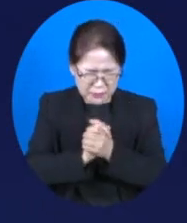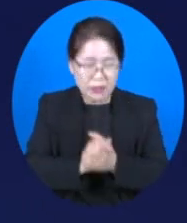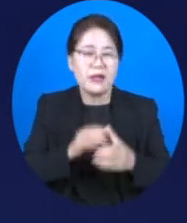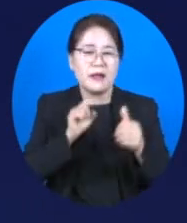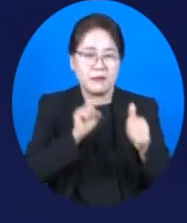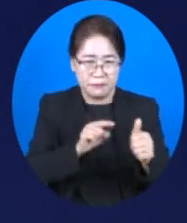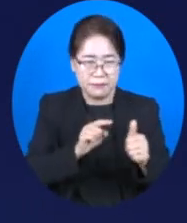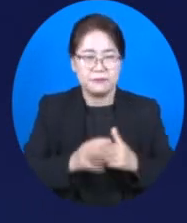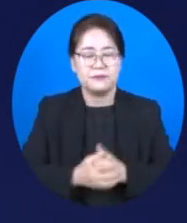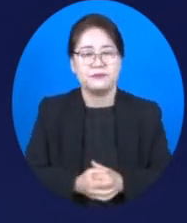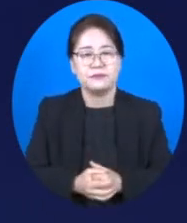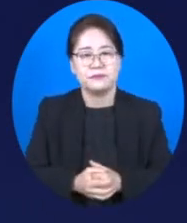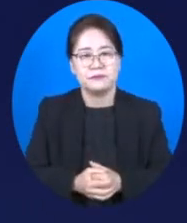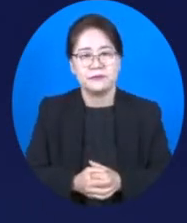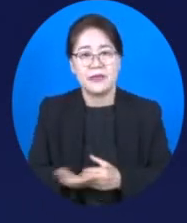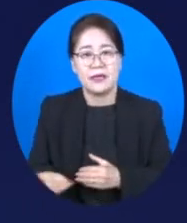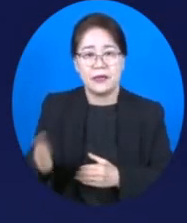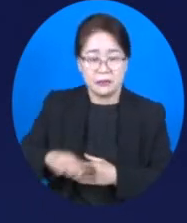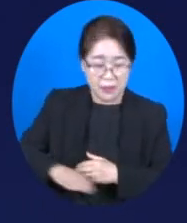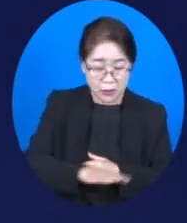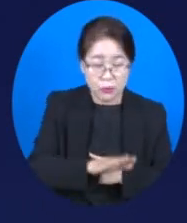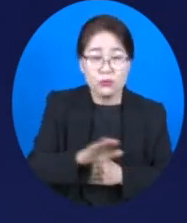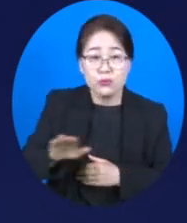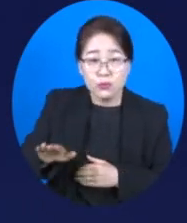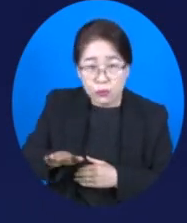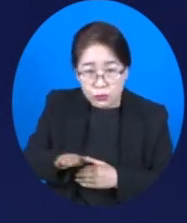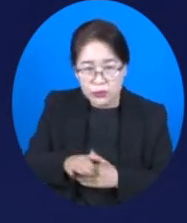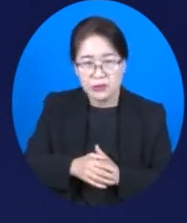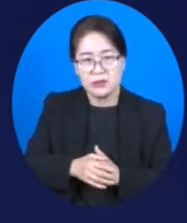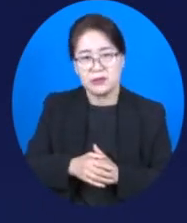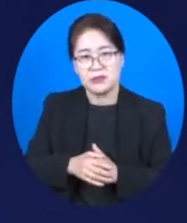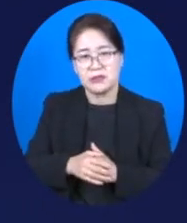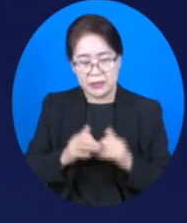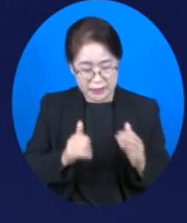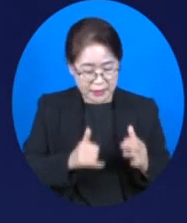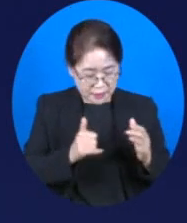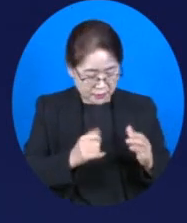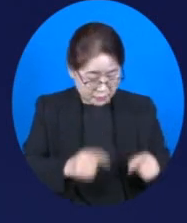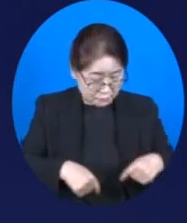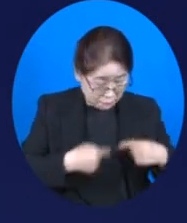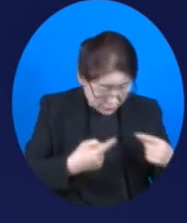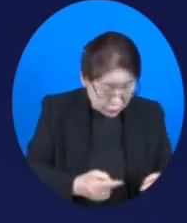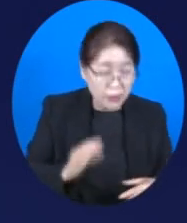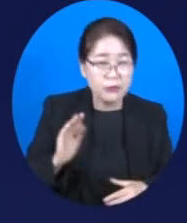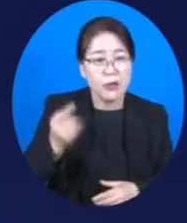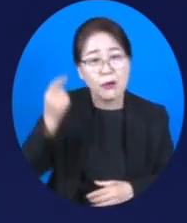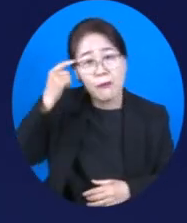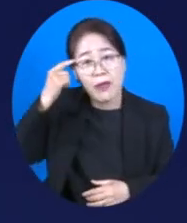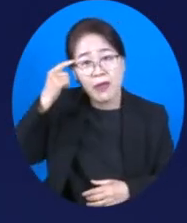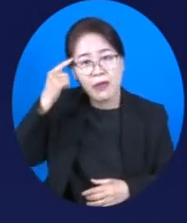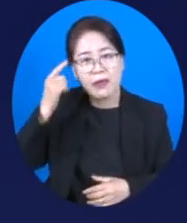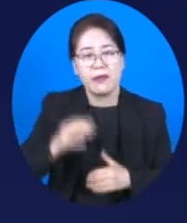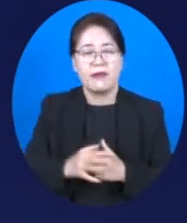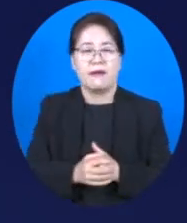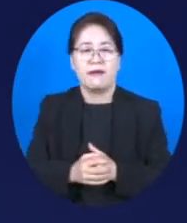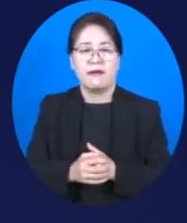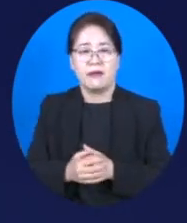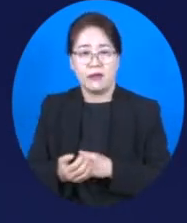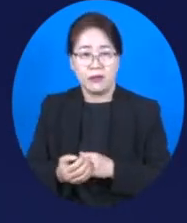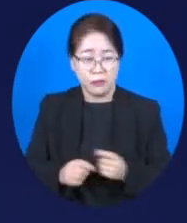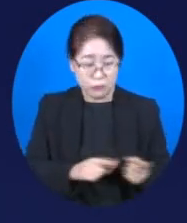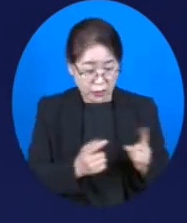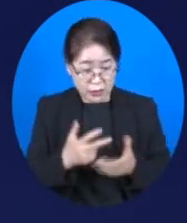예. 하지만 우리는 그래도 이 세상으로 가야 합니다. 왜냐하면